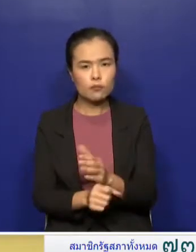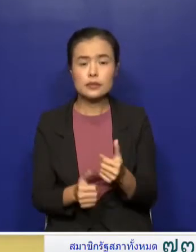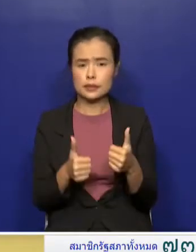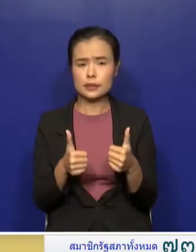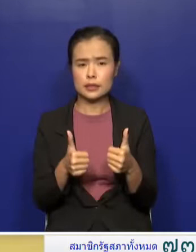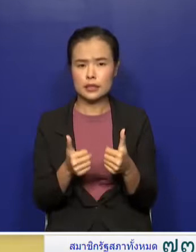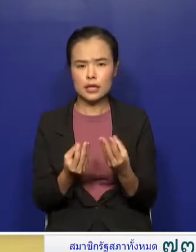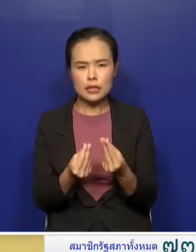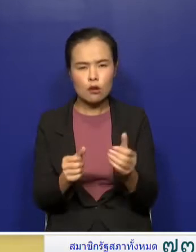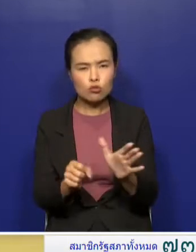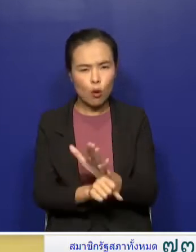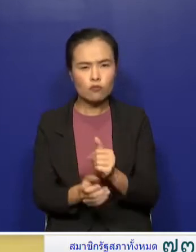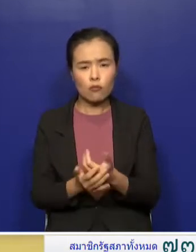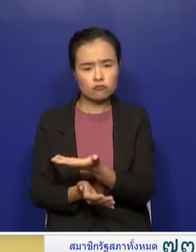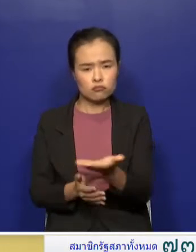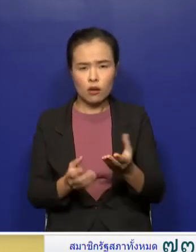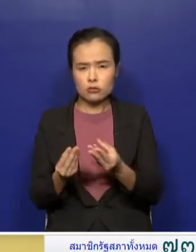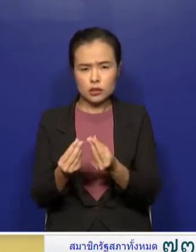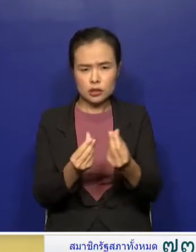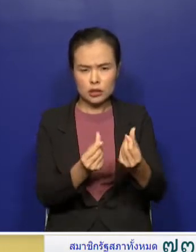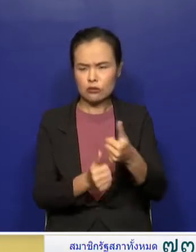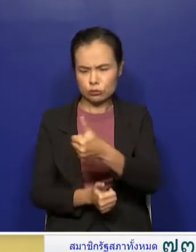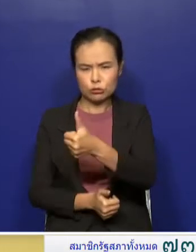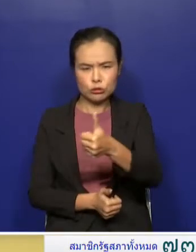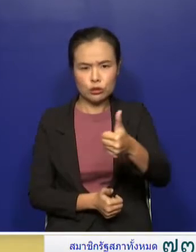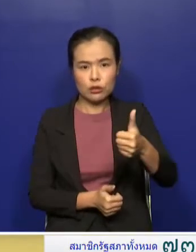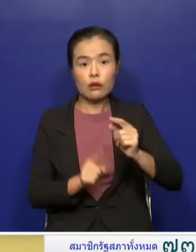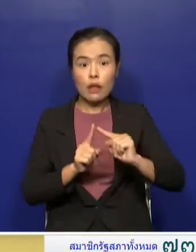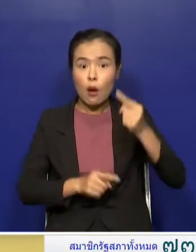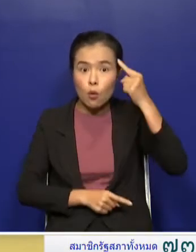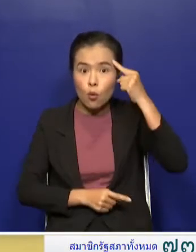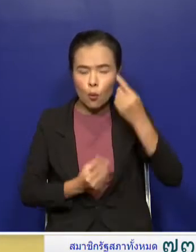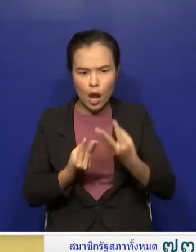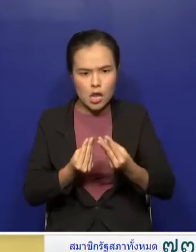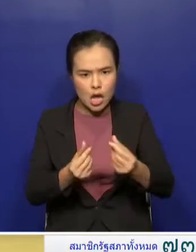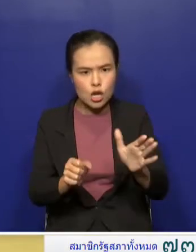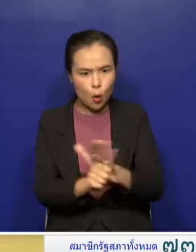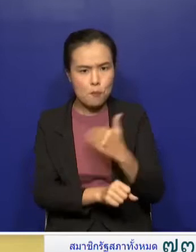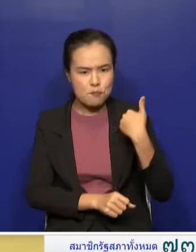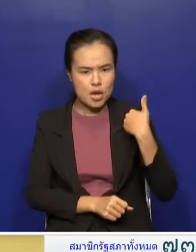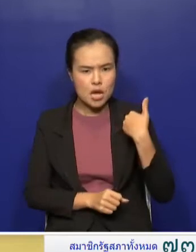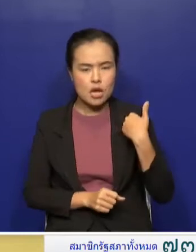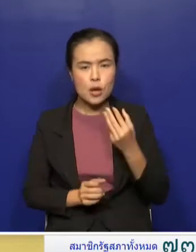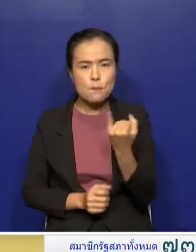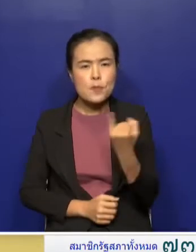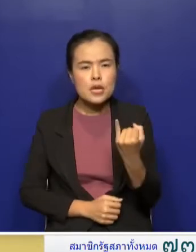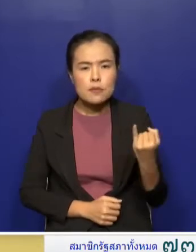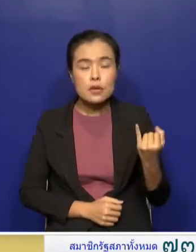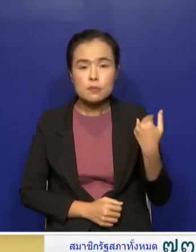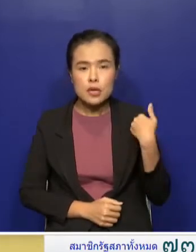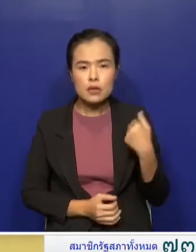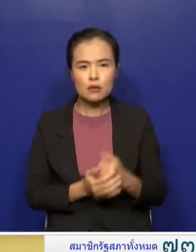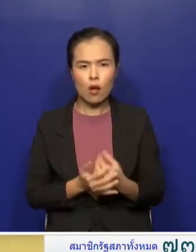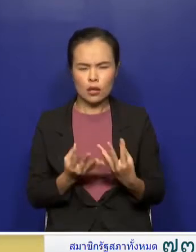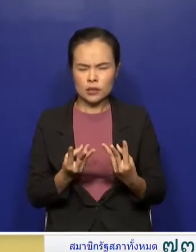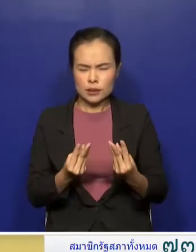ทุกคนที่ใช้ความรักความเป็นเชิงบวกทั้งนั้นอ่ะจะรู้ไหมว่าความรอบคอบมันก็มีเชิงลบและประธานครับนะคะรอบคอบ